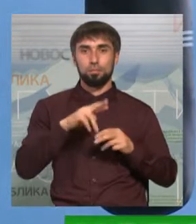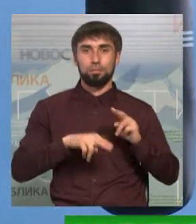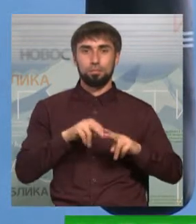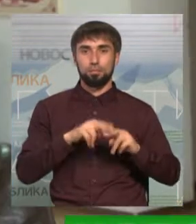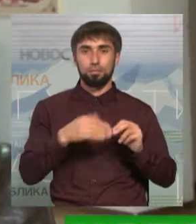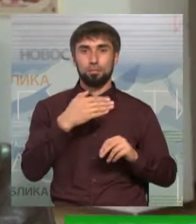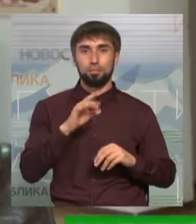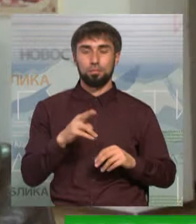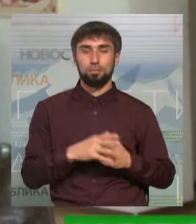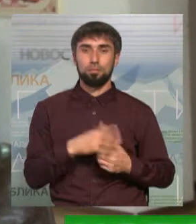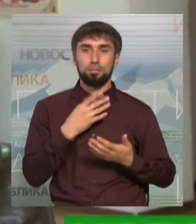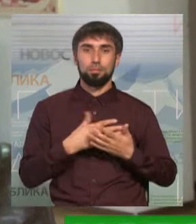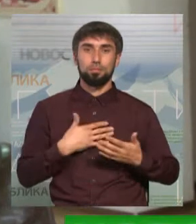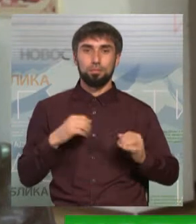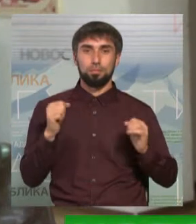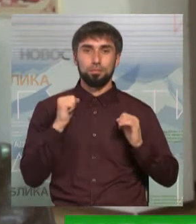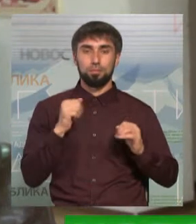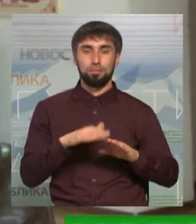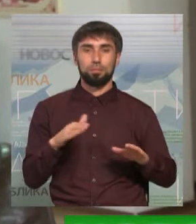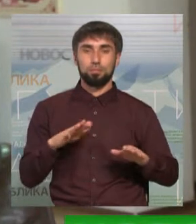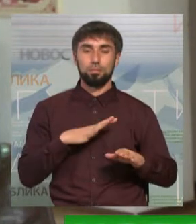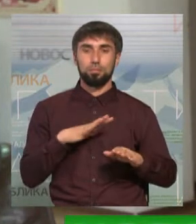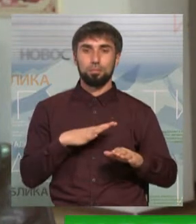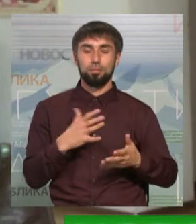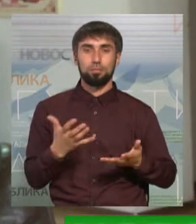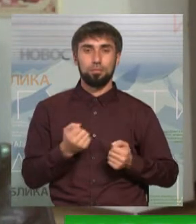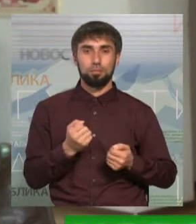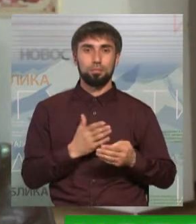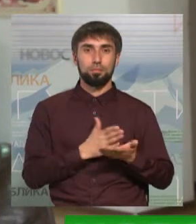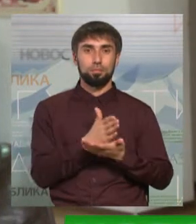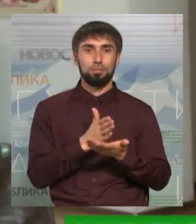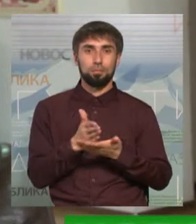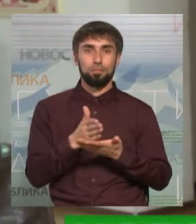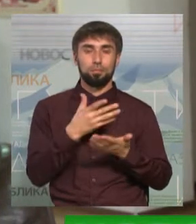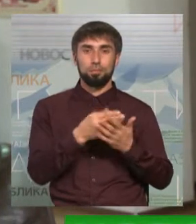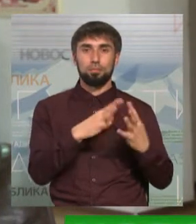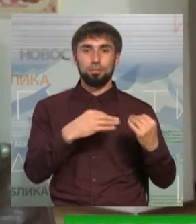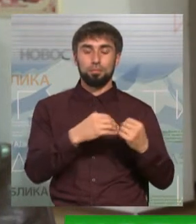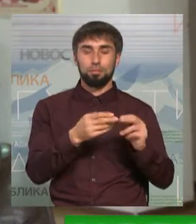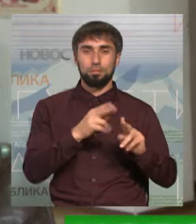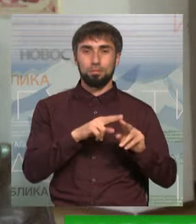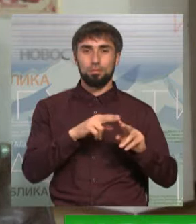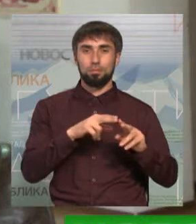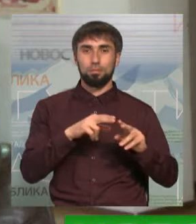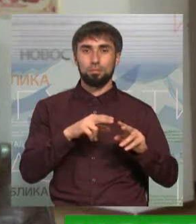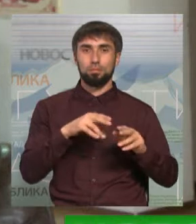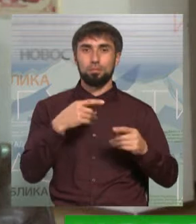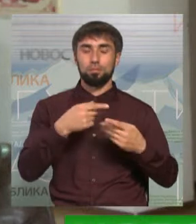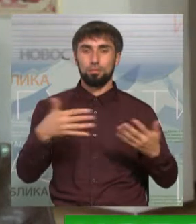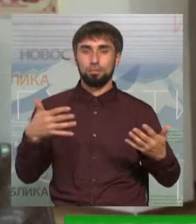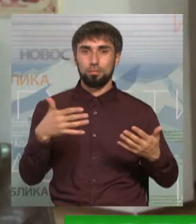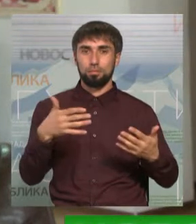строительства ФОКов. Нашим спортсменам, детям приходится выезжать в другие сельские поселения для занятия спортом. Мы